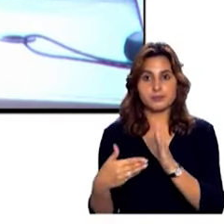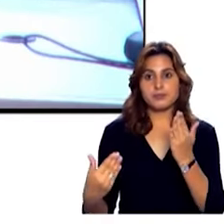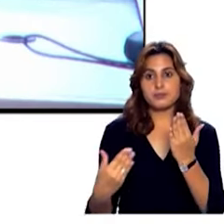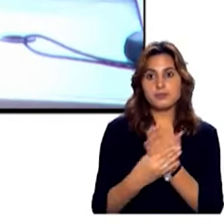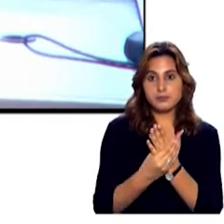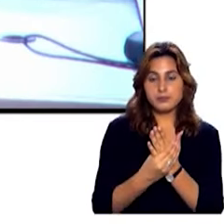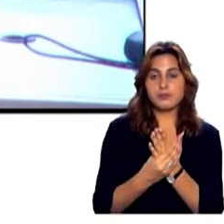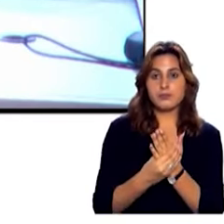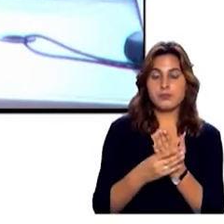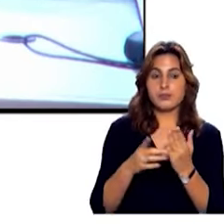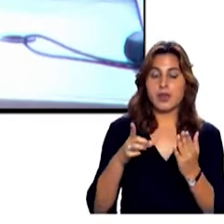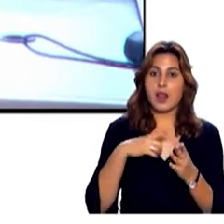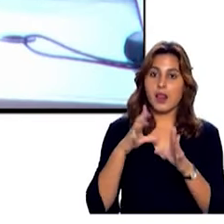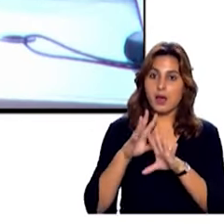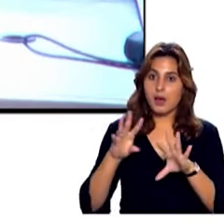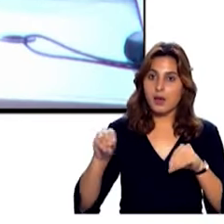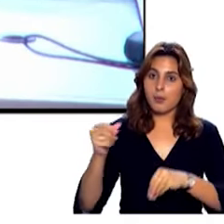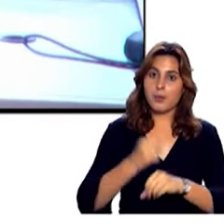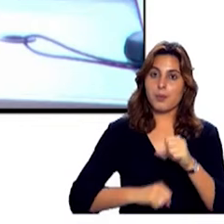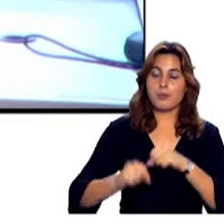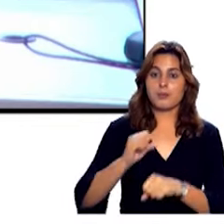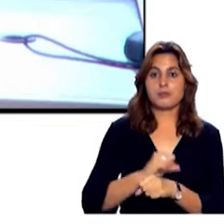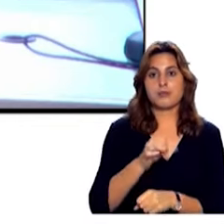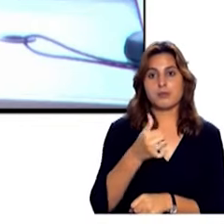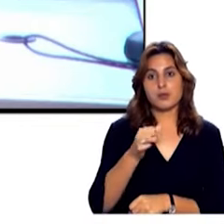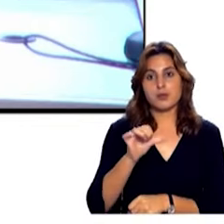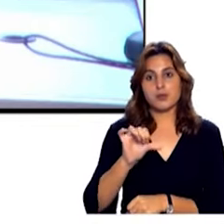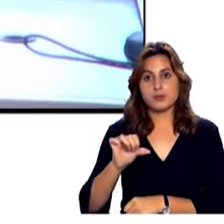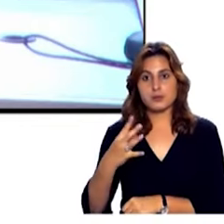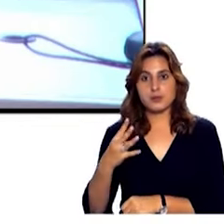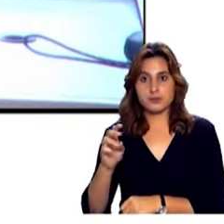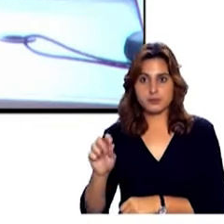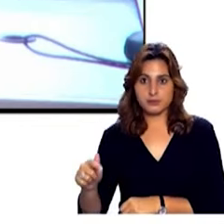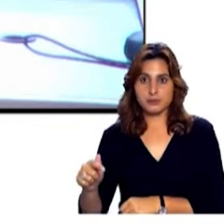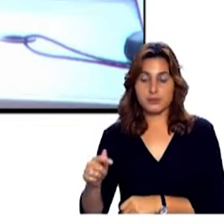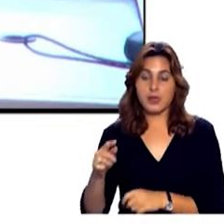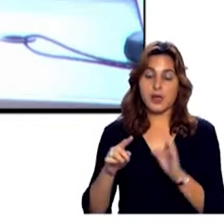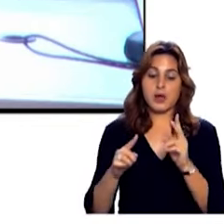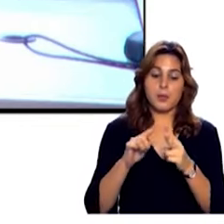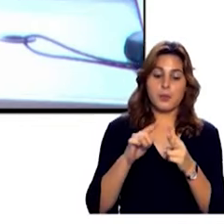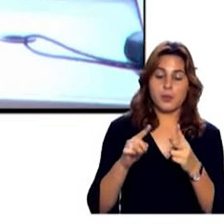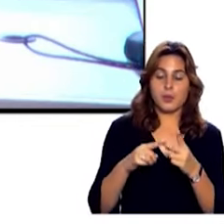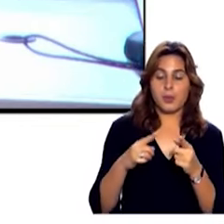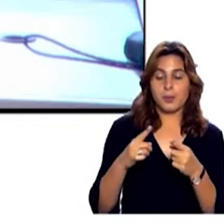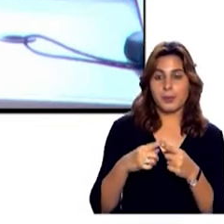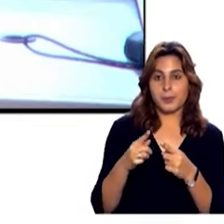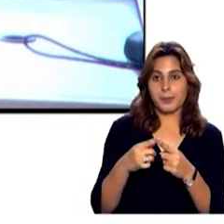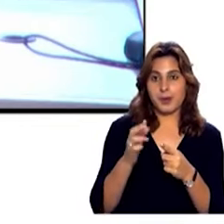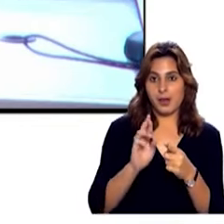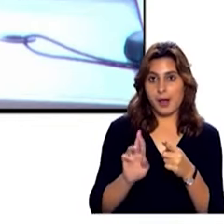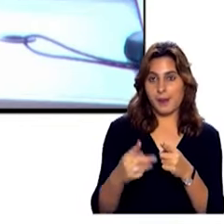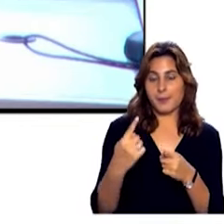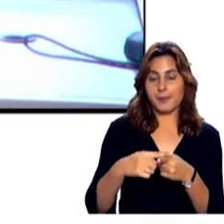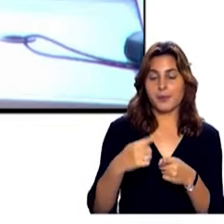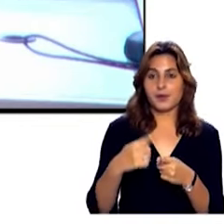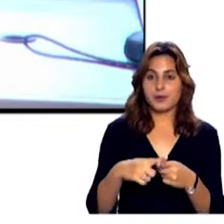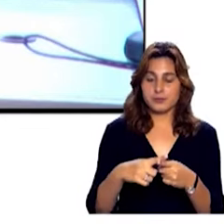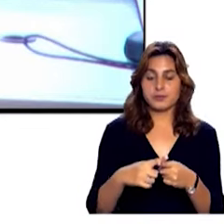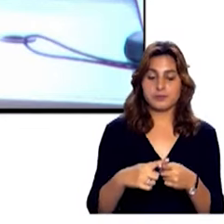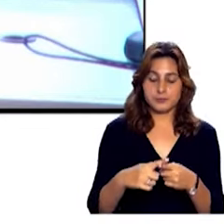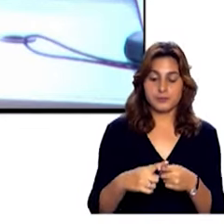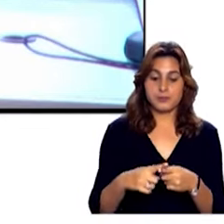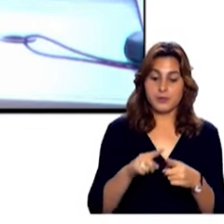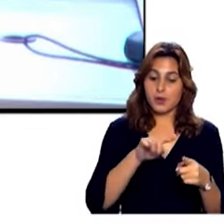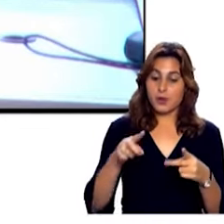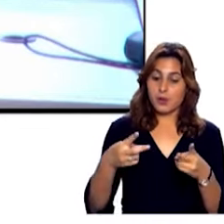deux raisons la premi Raison est que on s'est aperçu qu'elle ralentis le traitement des pourvoi puisqu'il